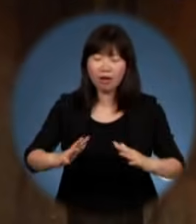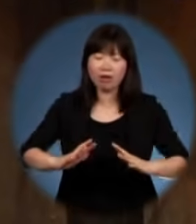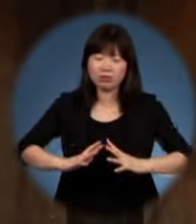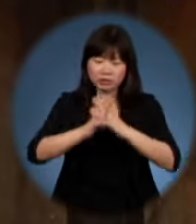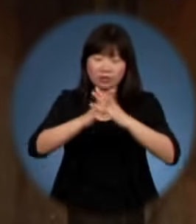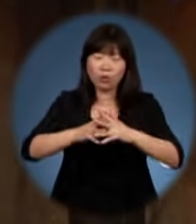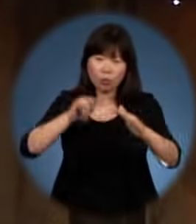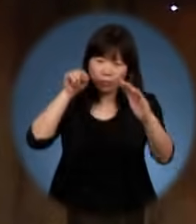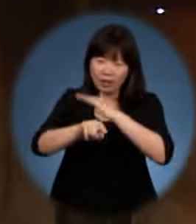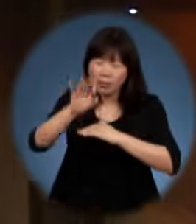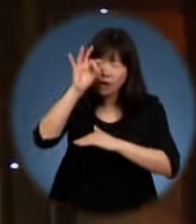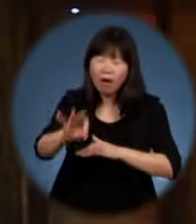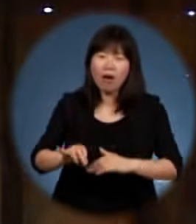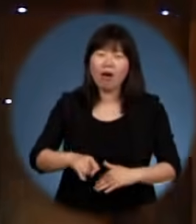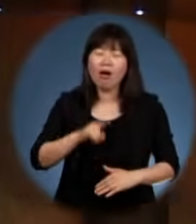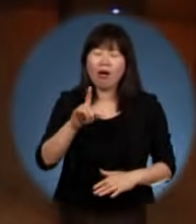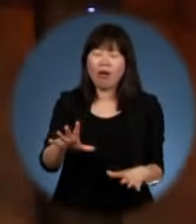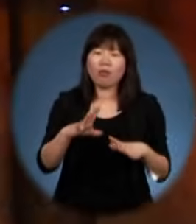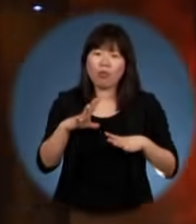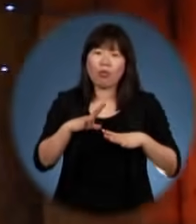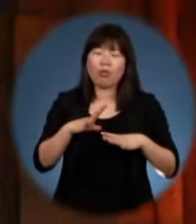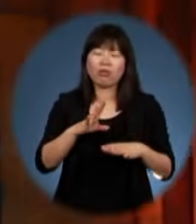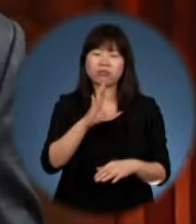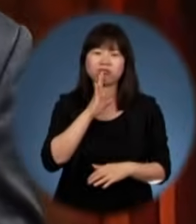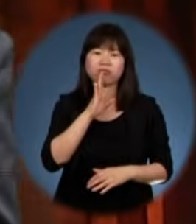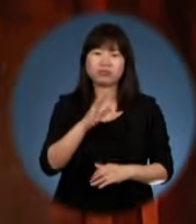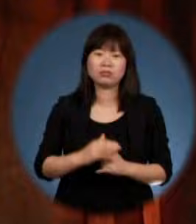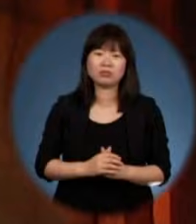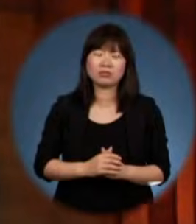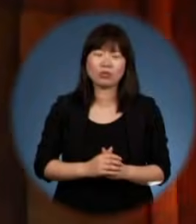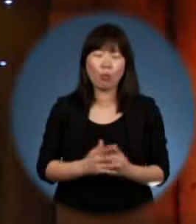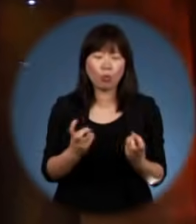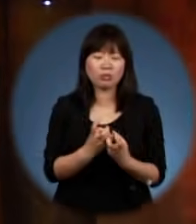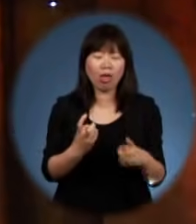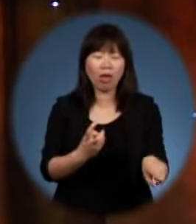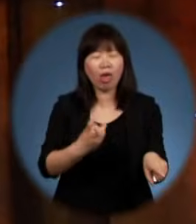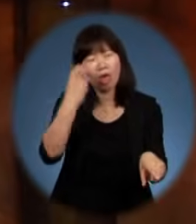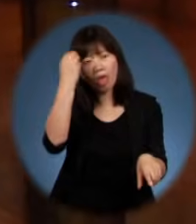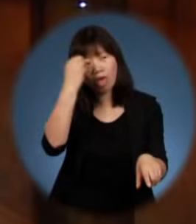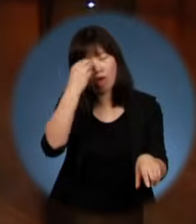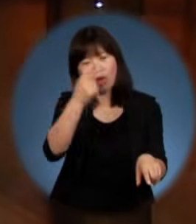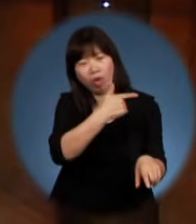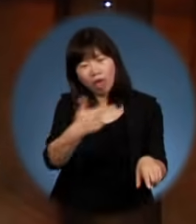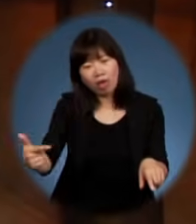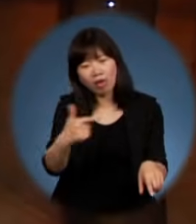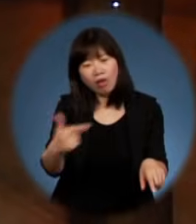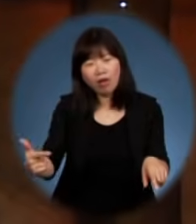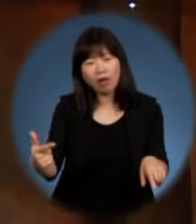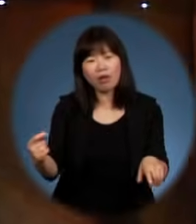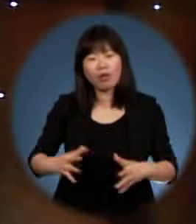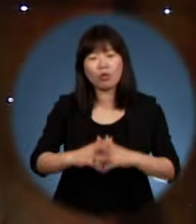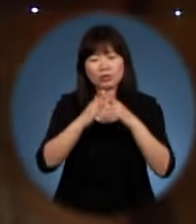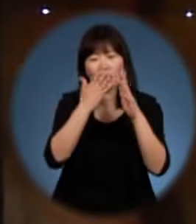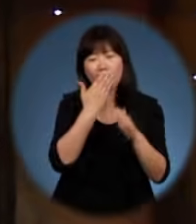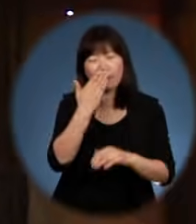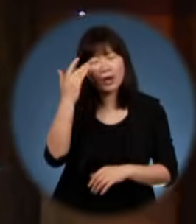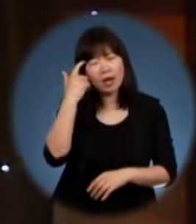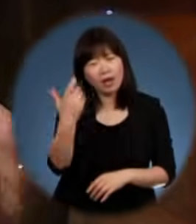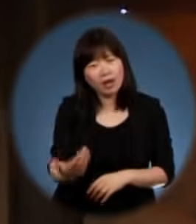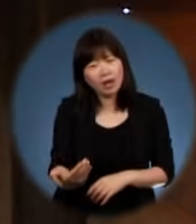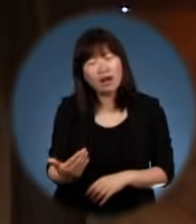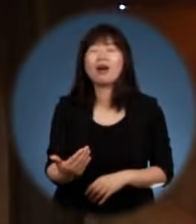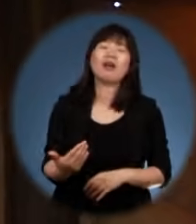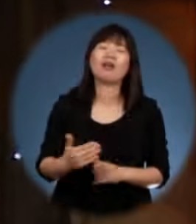들어가 봤는데요 무시무시합니다 어떻게 이렇게 거대한 건물의 이런 그 축이 가능할까